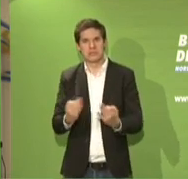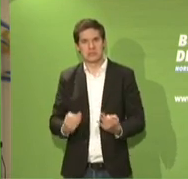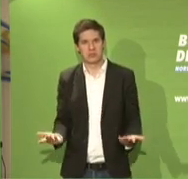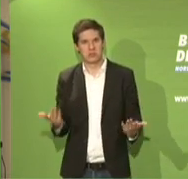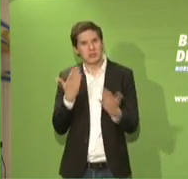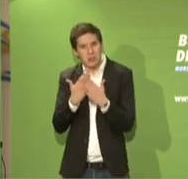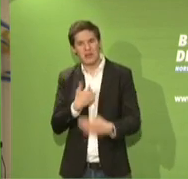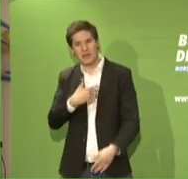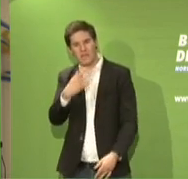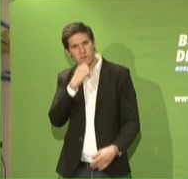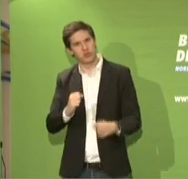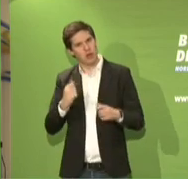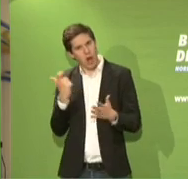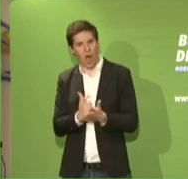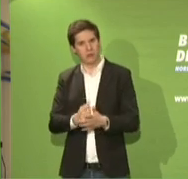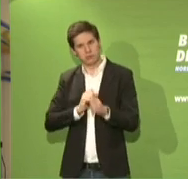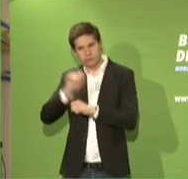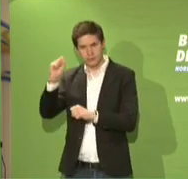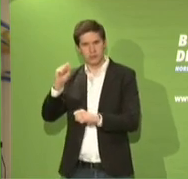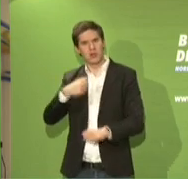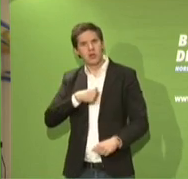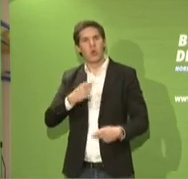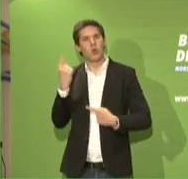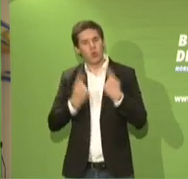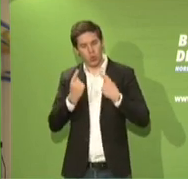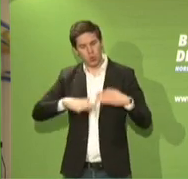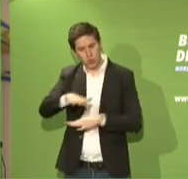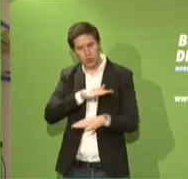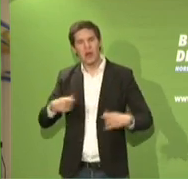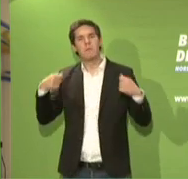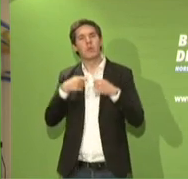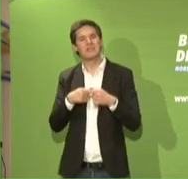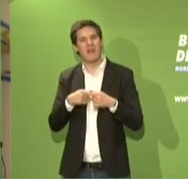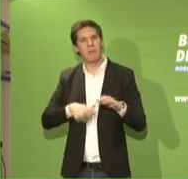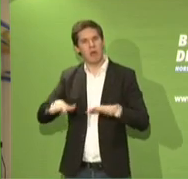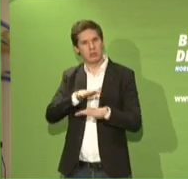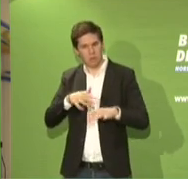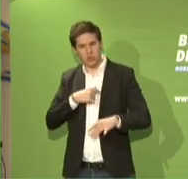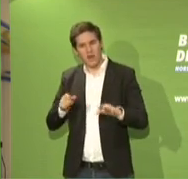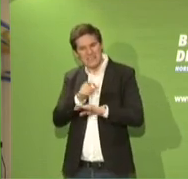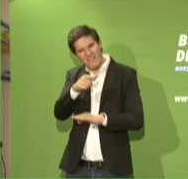eine starke Stimme dafür sein, auch grün intern im Bundesverband aus Nordrhein-Westfalen.